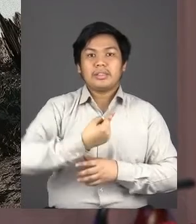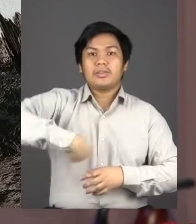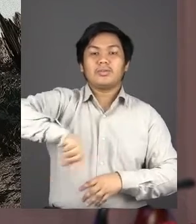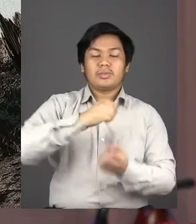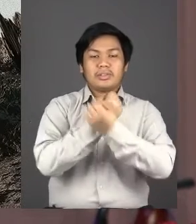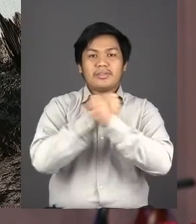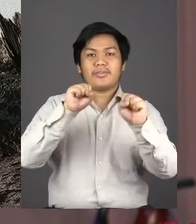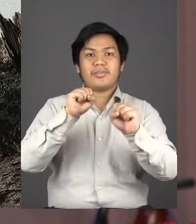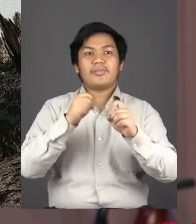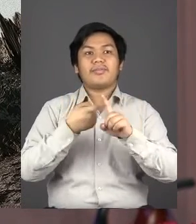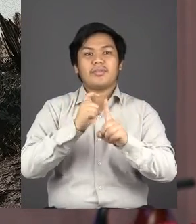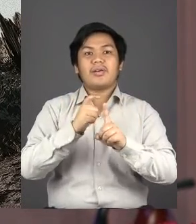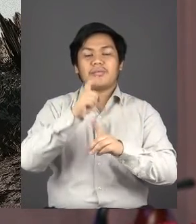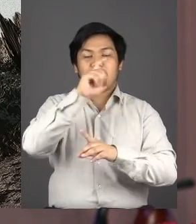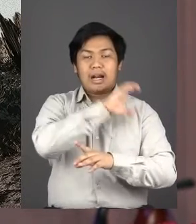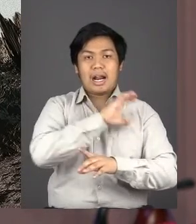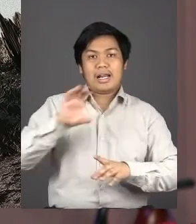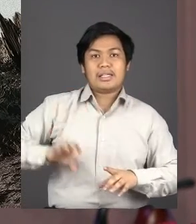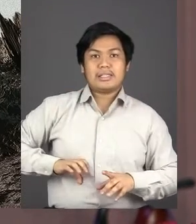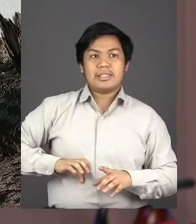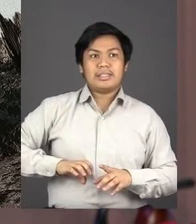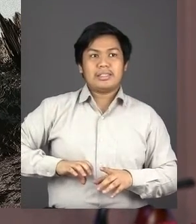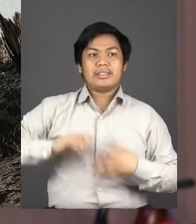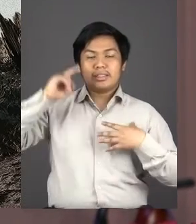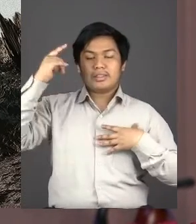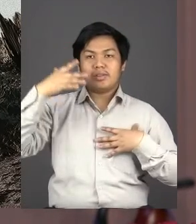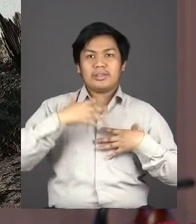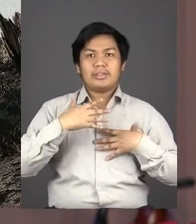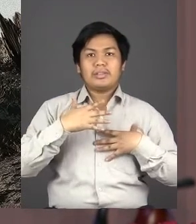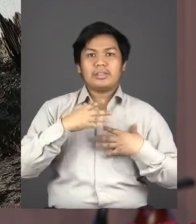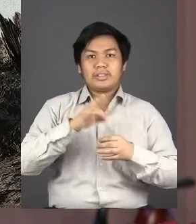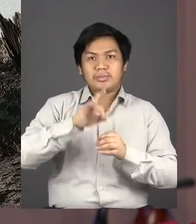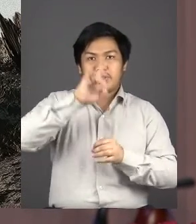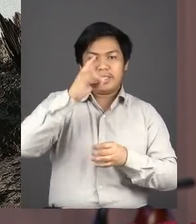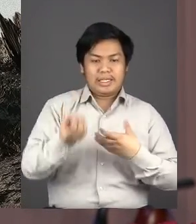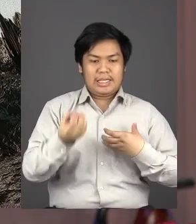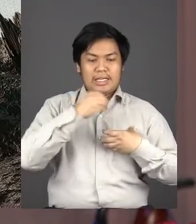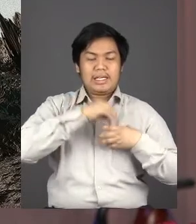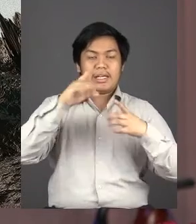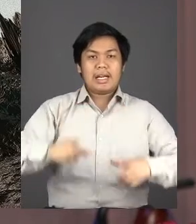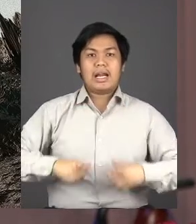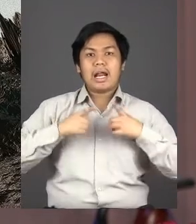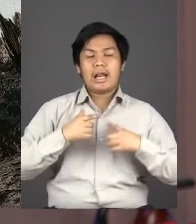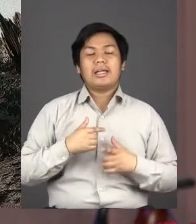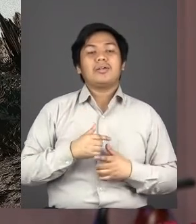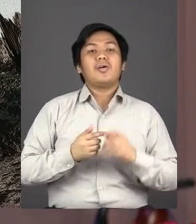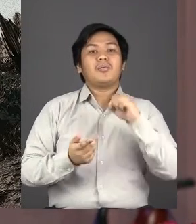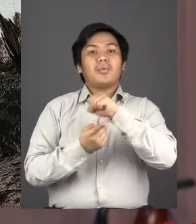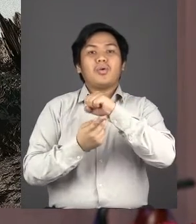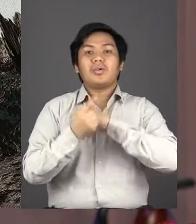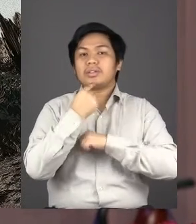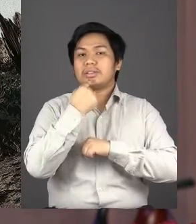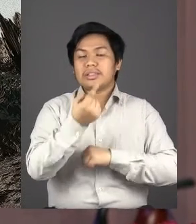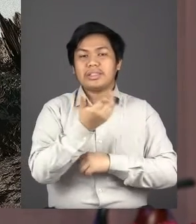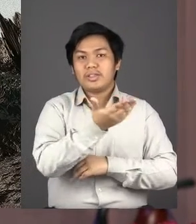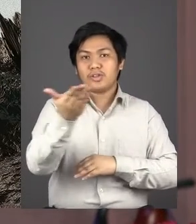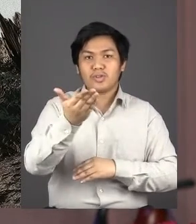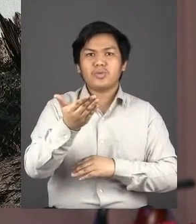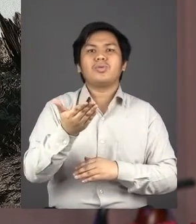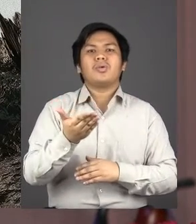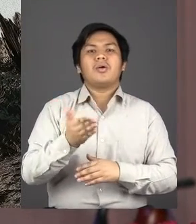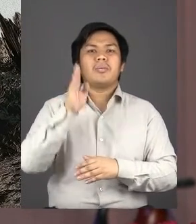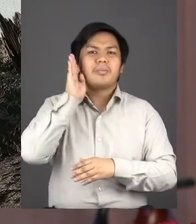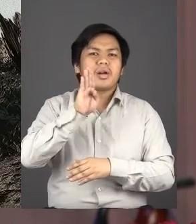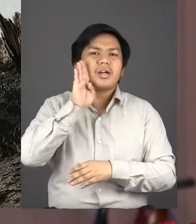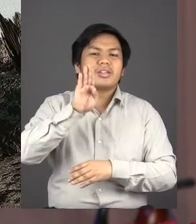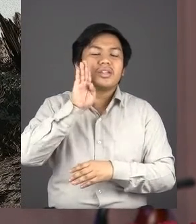atin, dahil sa kagandahan ng Kanyang Espiritu sa ating buhay. I appeal to you therefore, brothers, by the mercies of God,